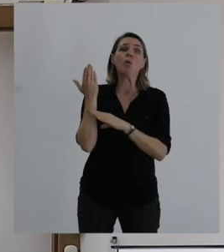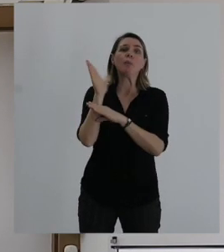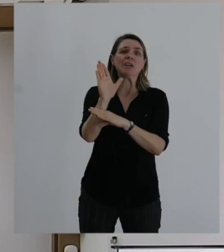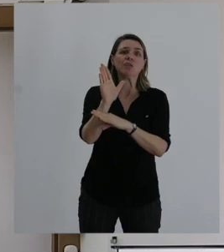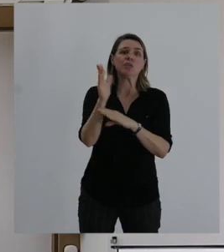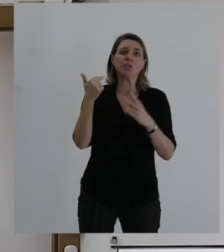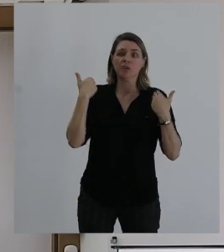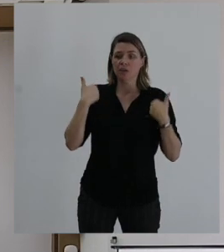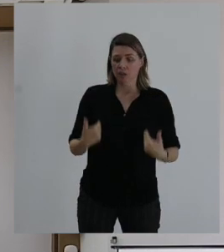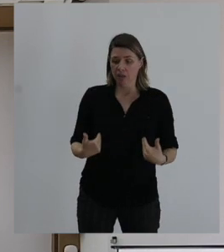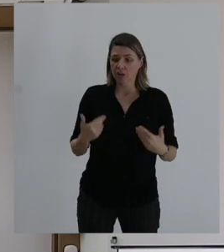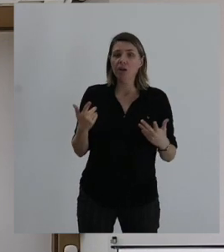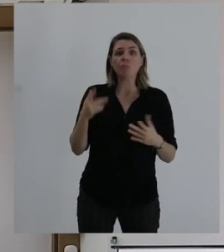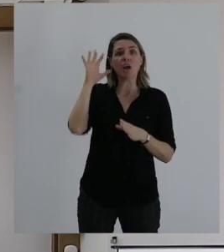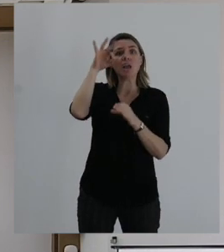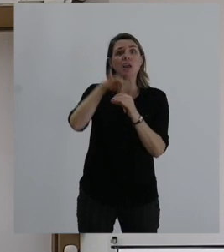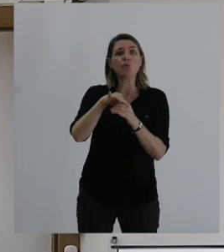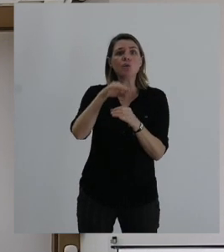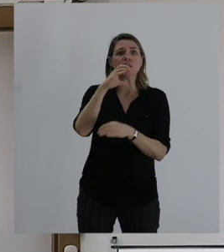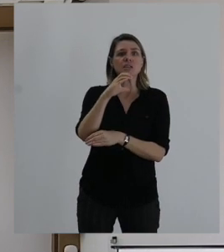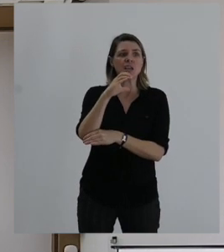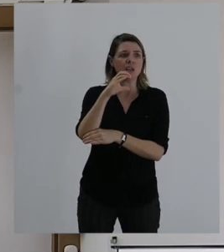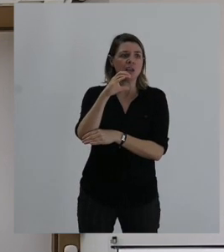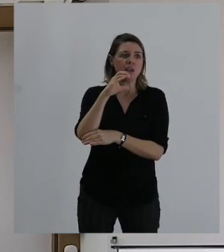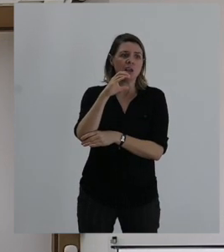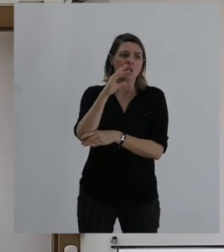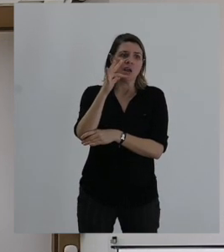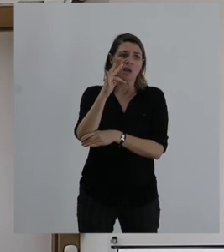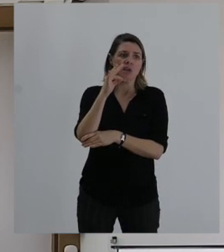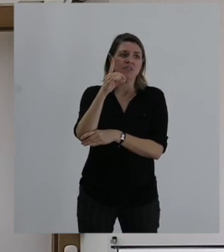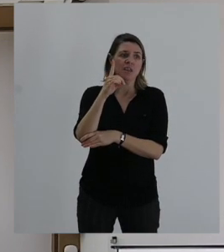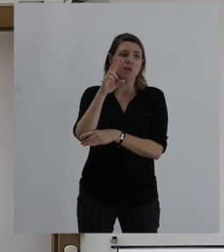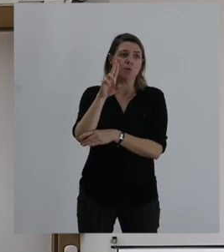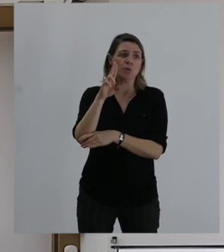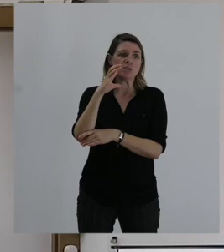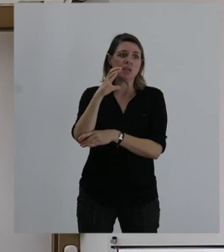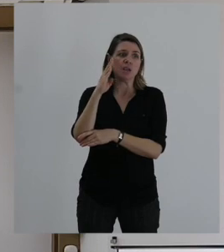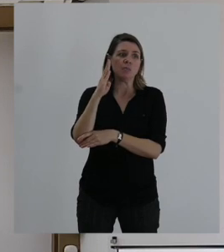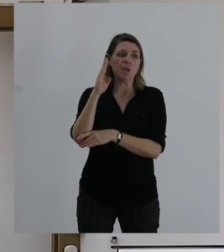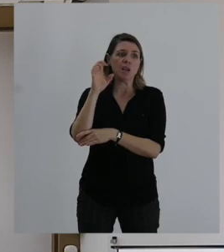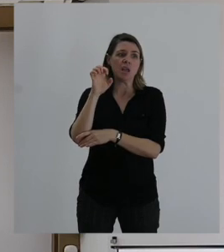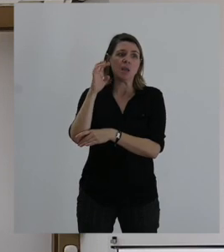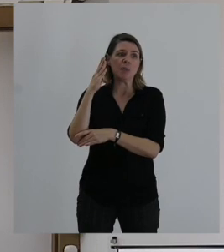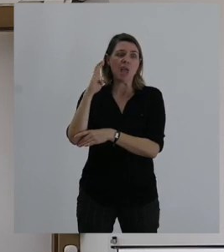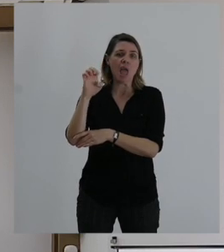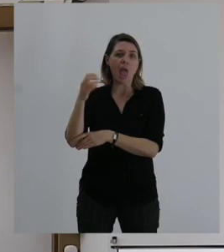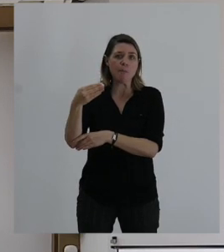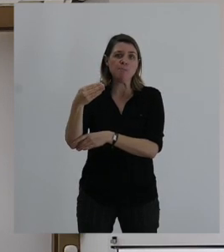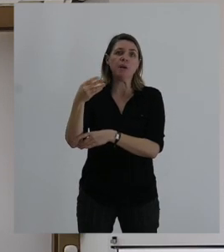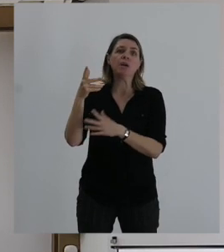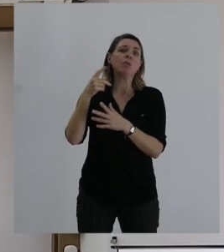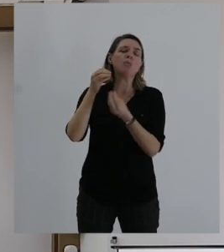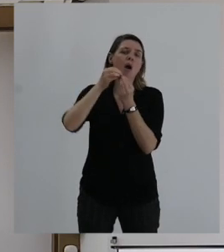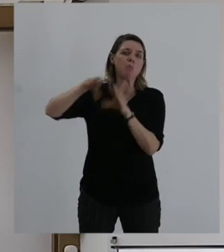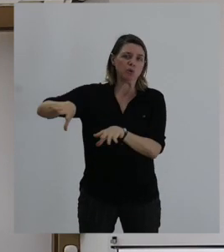j'étais élu CFVU-EBM. Bon, j'ai quitté mes fonctions pour plusieurs raisons.